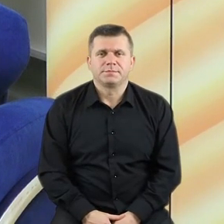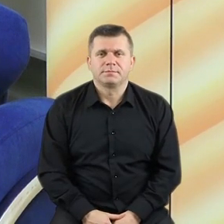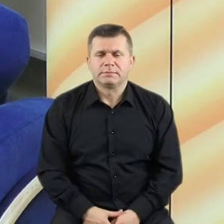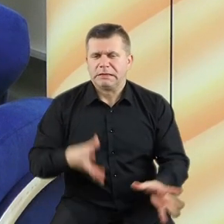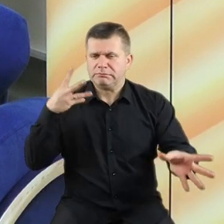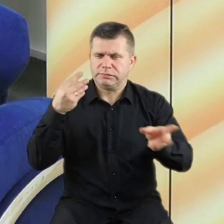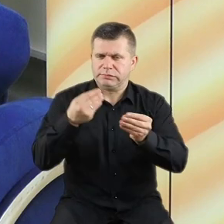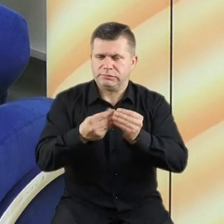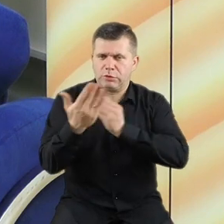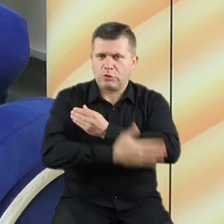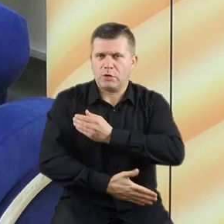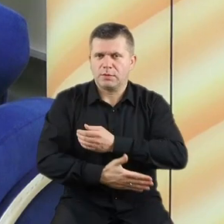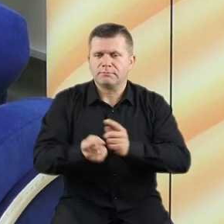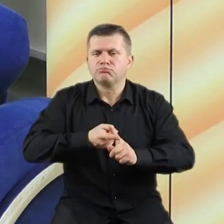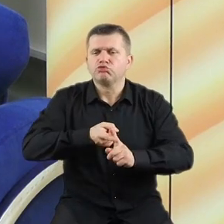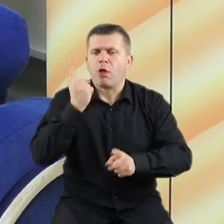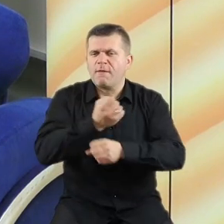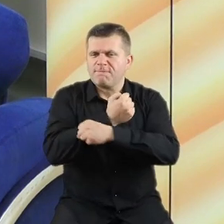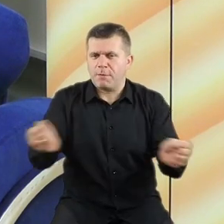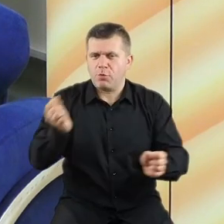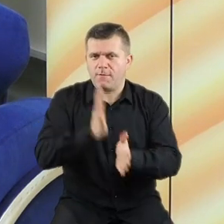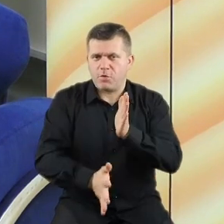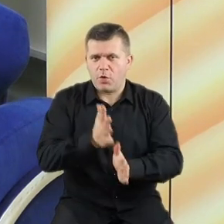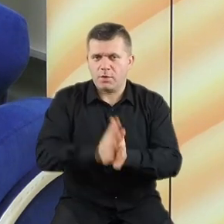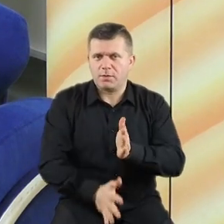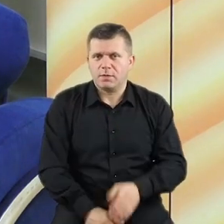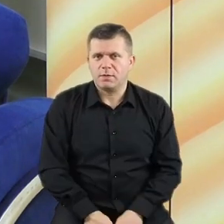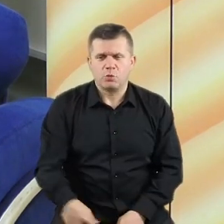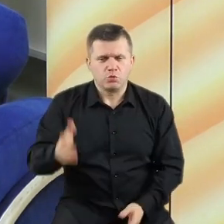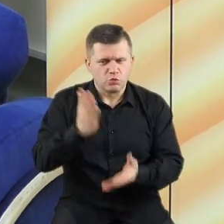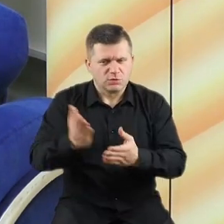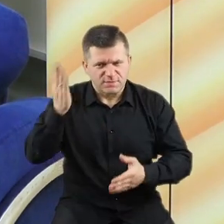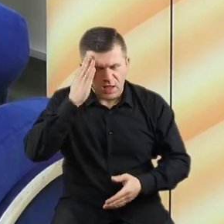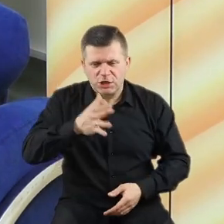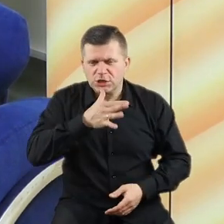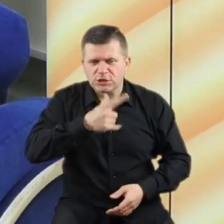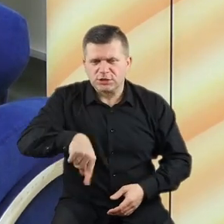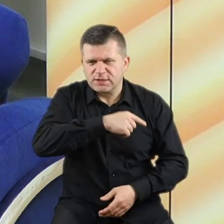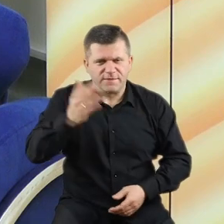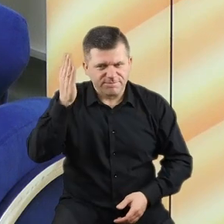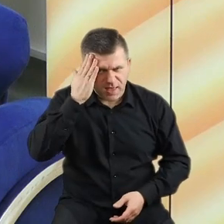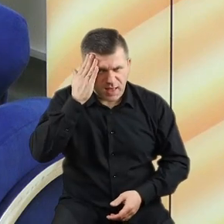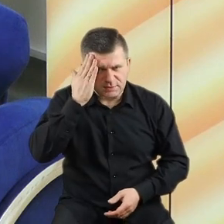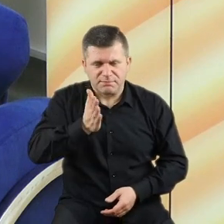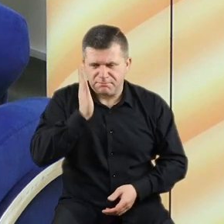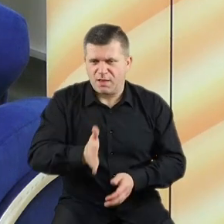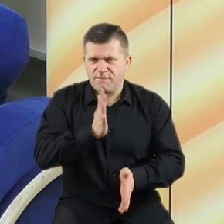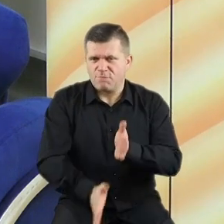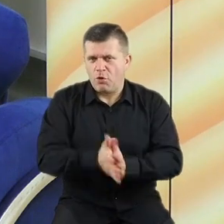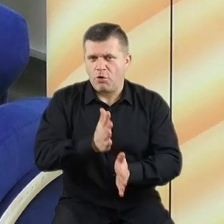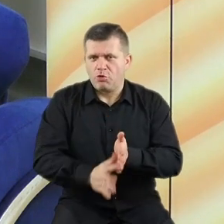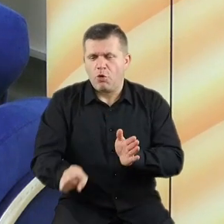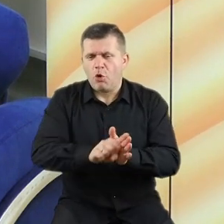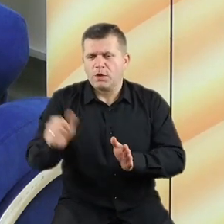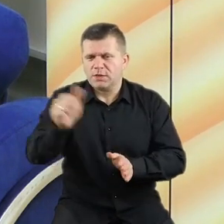pod koniec, przed samym wybuchem wojny, kiedy wiedziano, Żydzi wiedzieli, że będzie wojna. Przecież